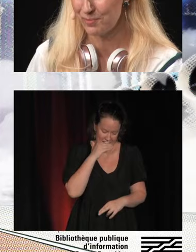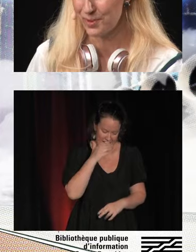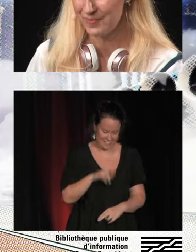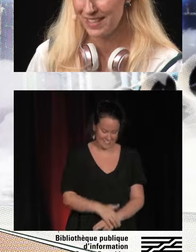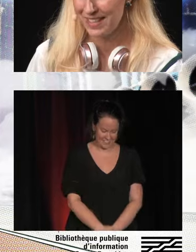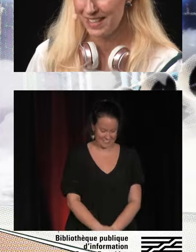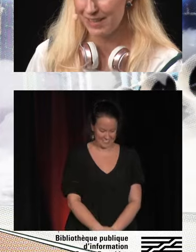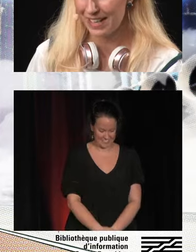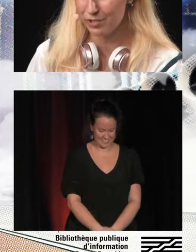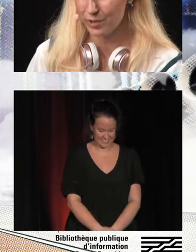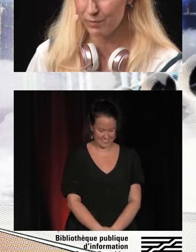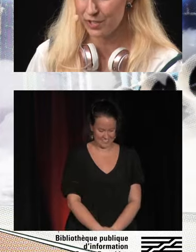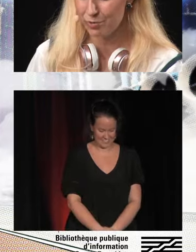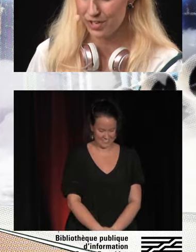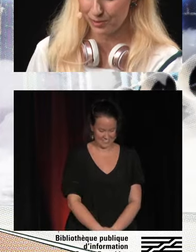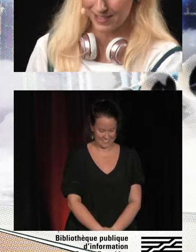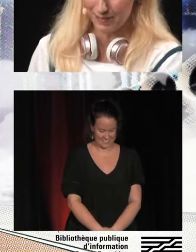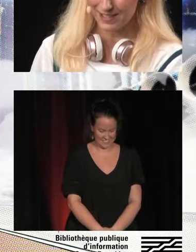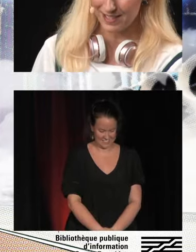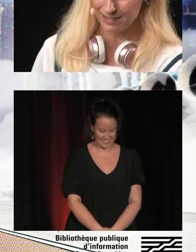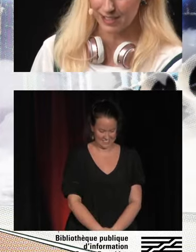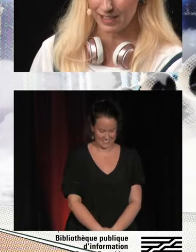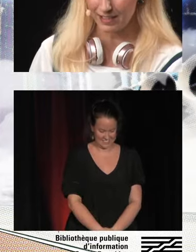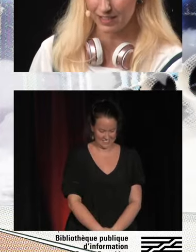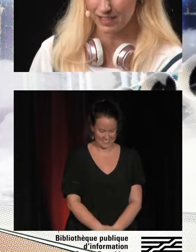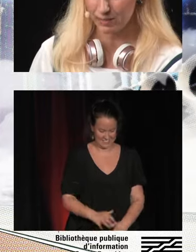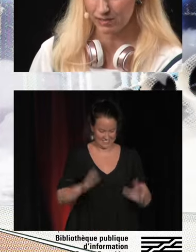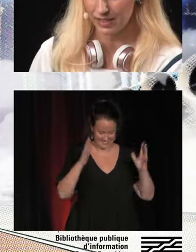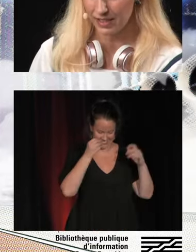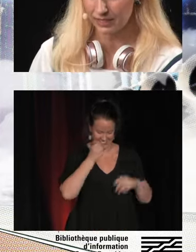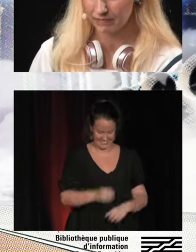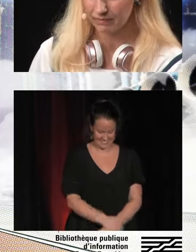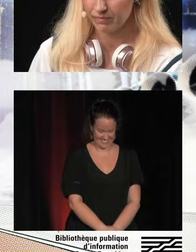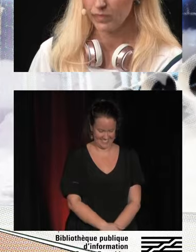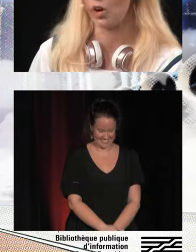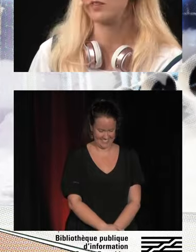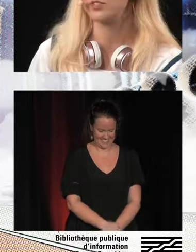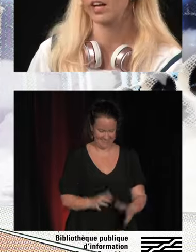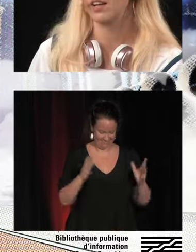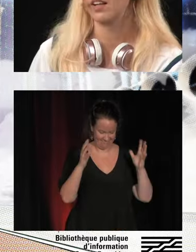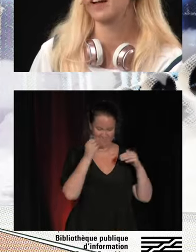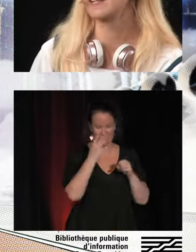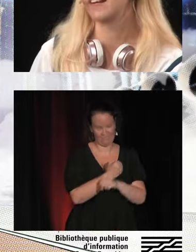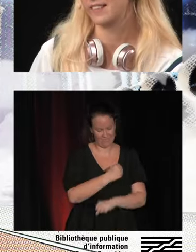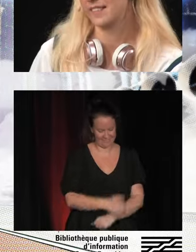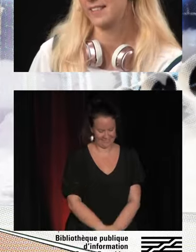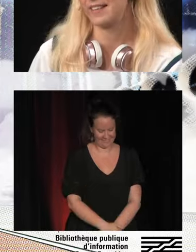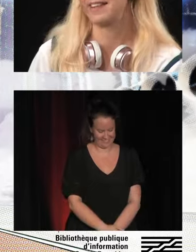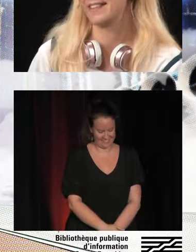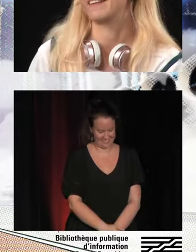décision immédiatement. Mais allez, je sens que vous êtes joueur, donc c'est parti. Voilà, c'est bon, allez. On va le finir. Ouais,